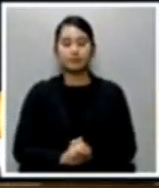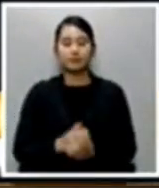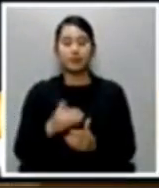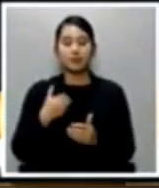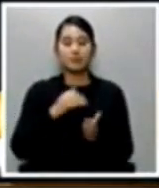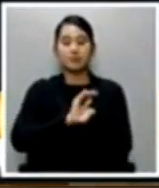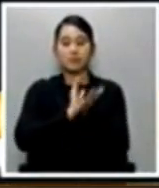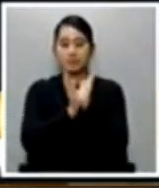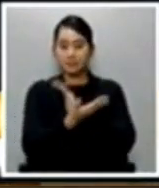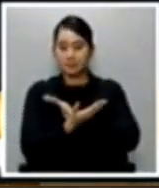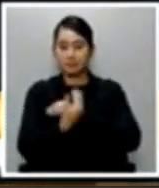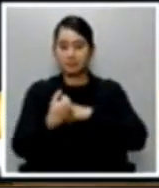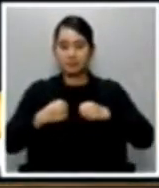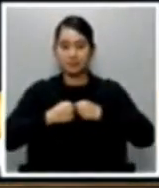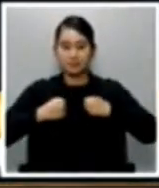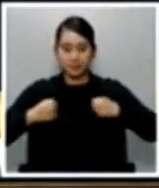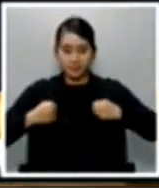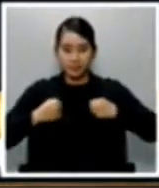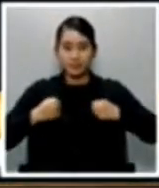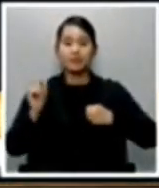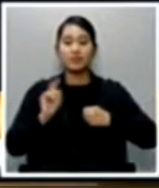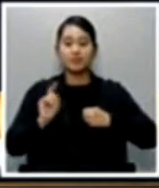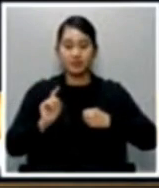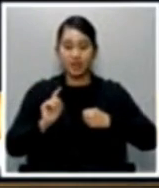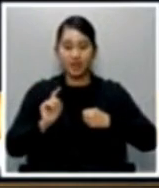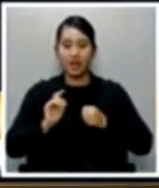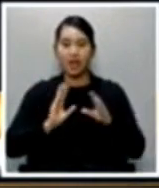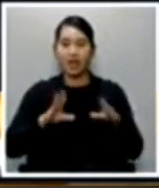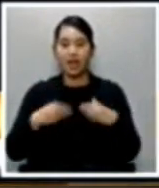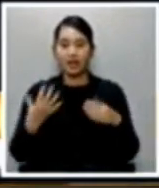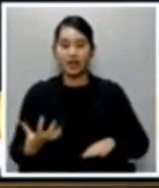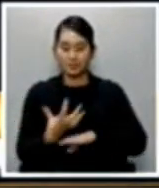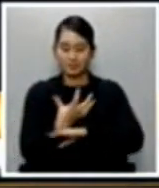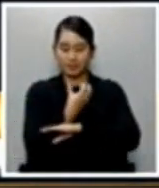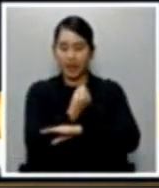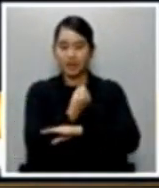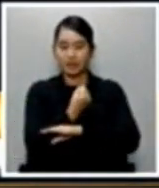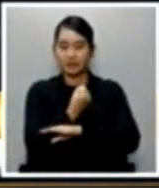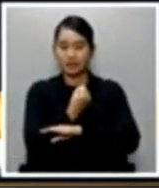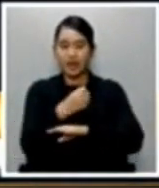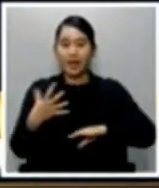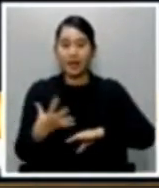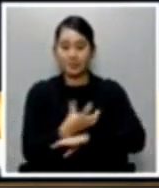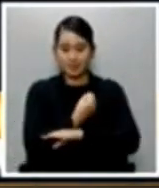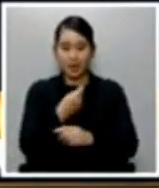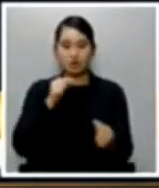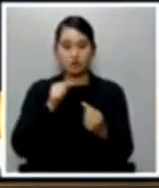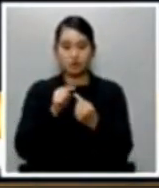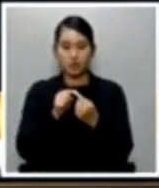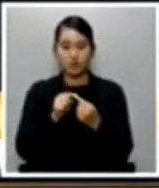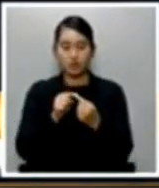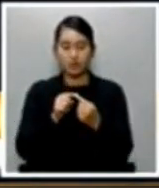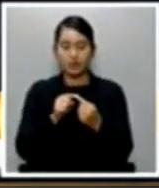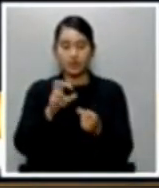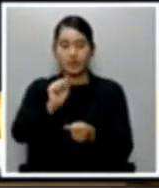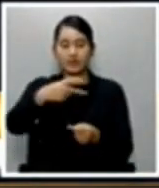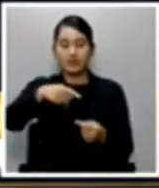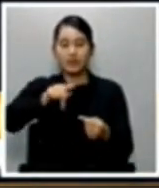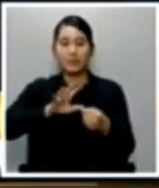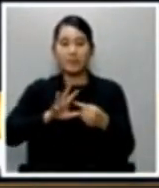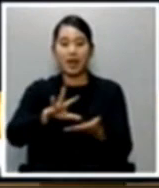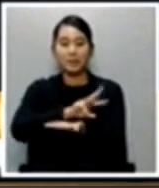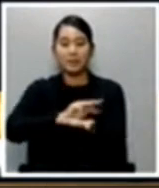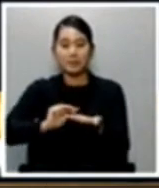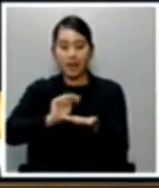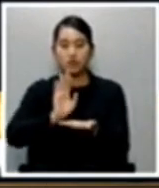ปรับให้มีความยืดหยุ่นมากขึ้นมีการที่จะให้อำนาจนั้นไปอยู่ที่ตัวของสภามหาวิทยาลัยนะครับเป็นส